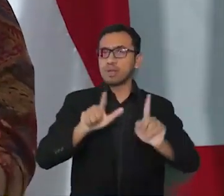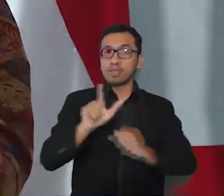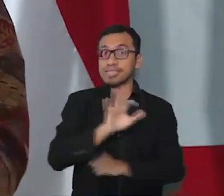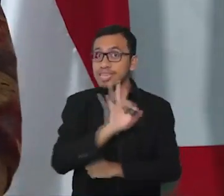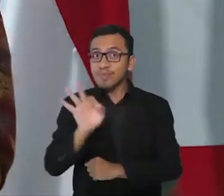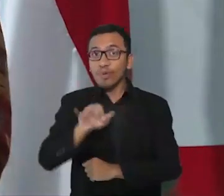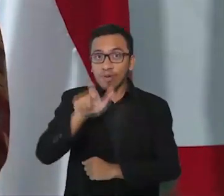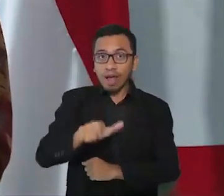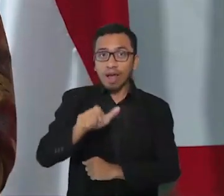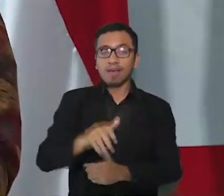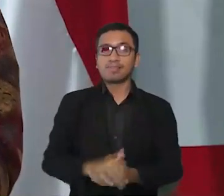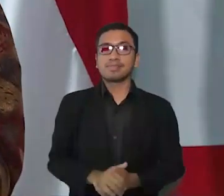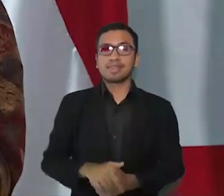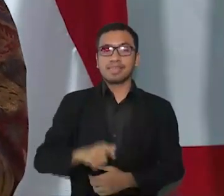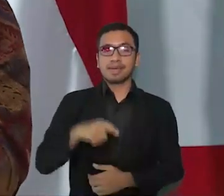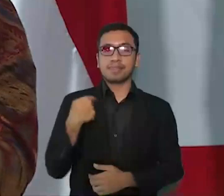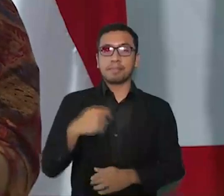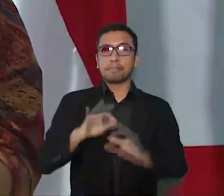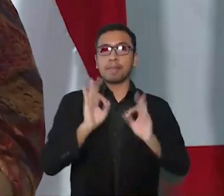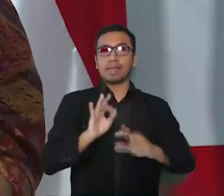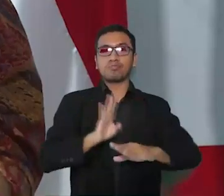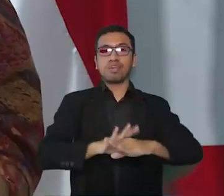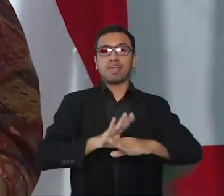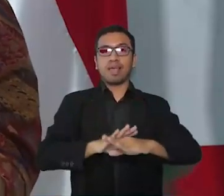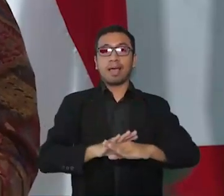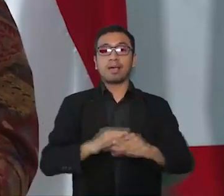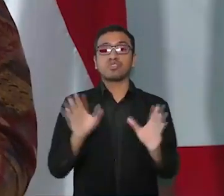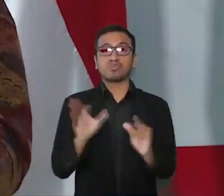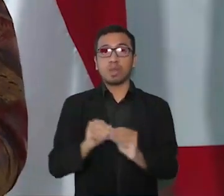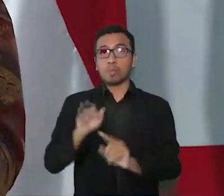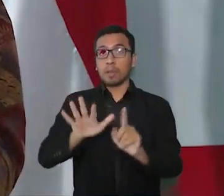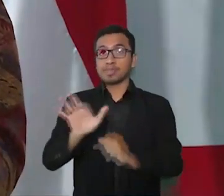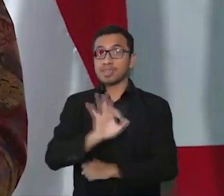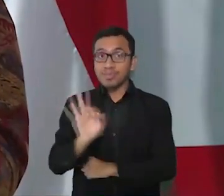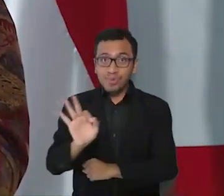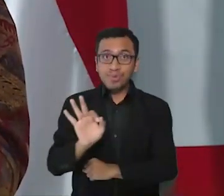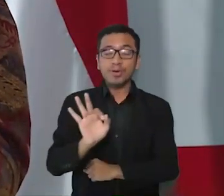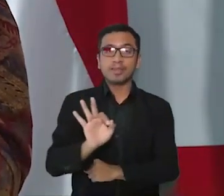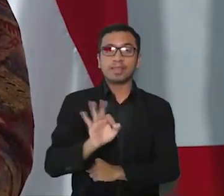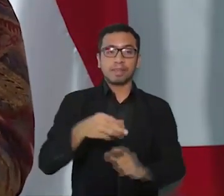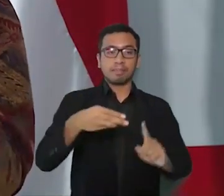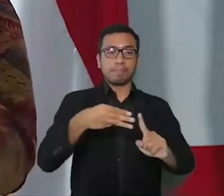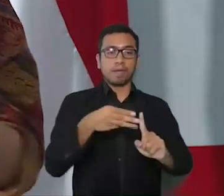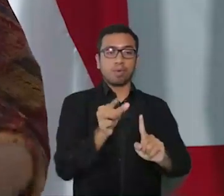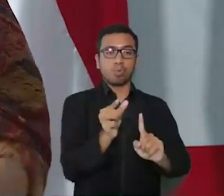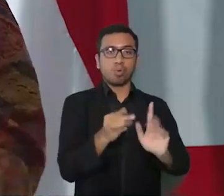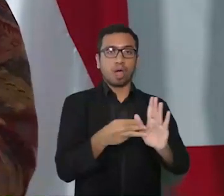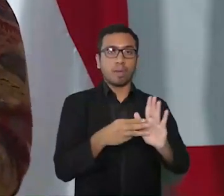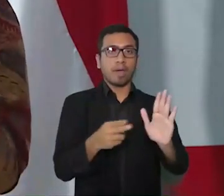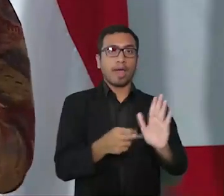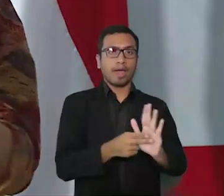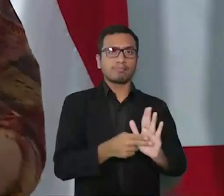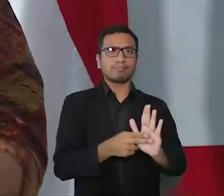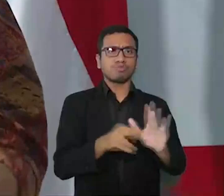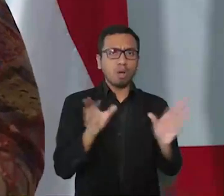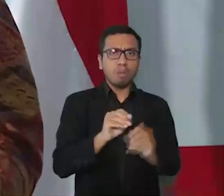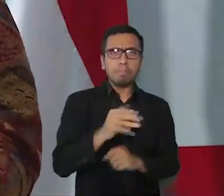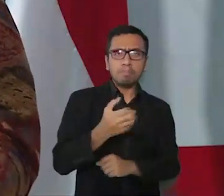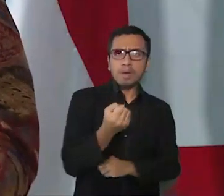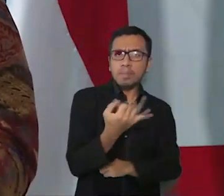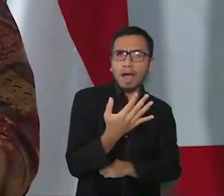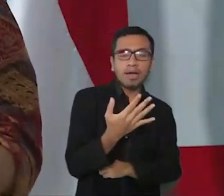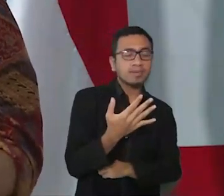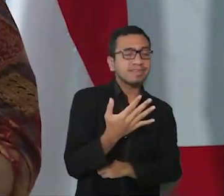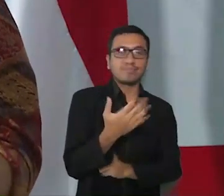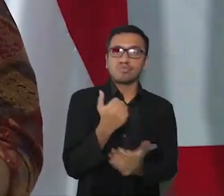17.000, kemudian dari Kemendikbud itu sudah bergabung 15.000, belum lagi yang dari BUMN, yang totally